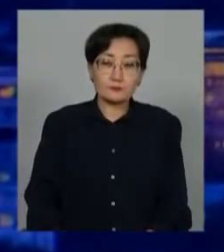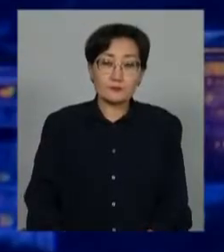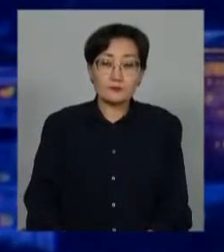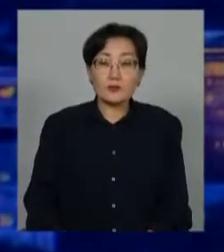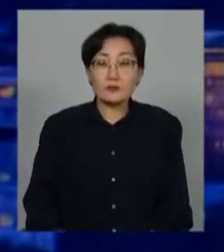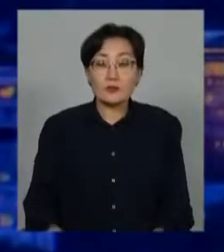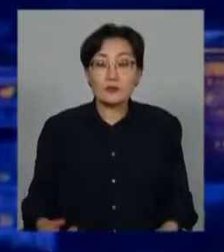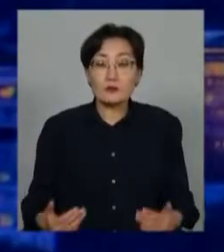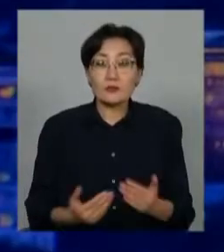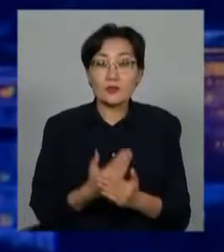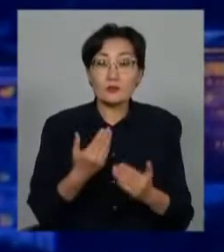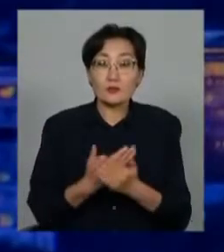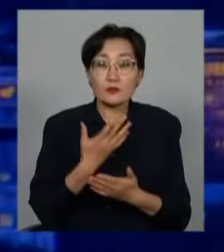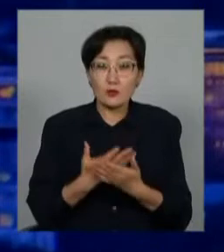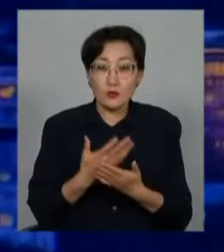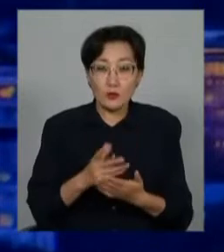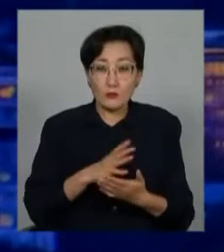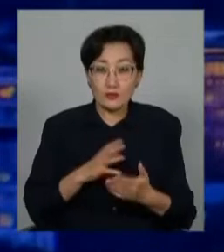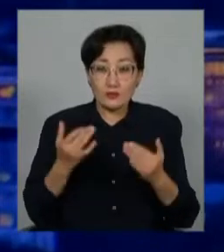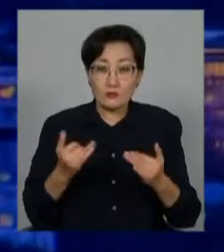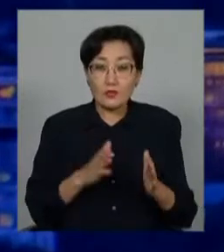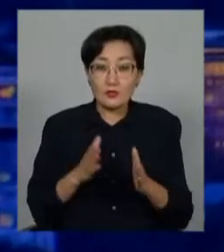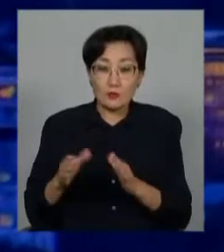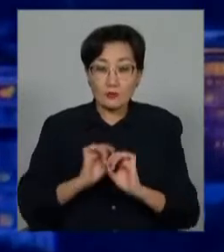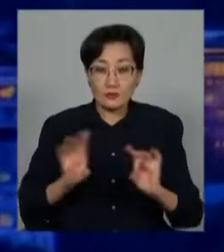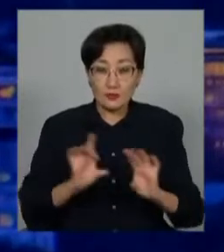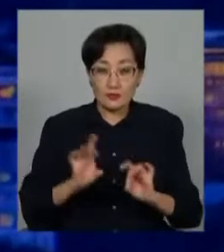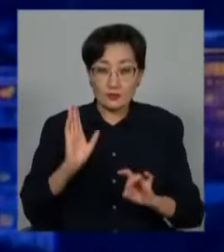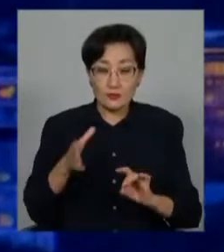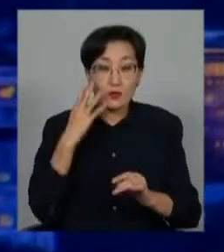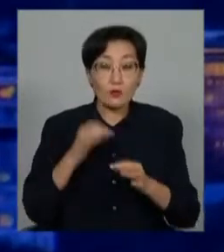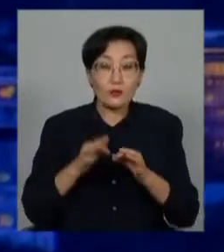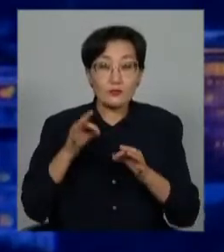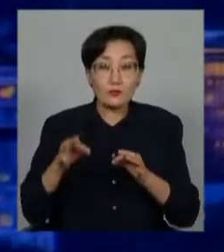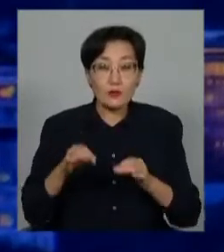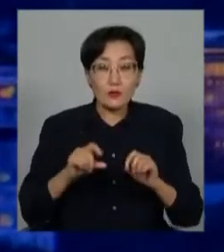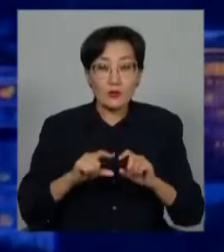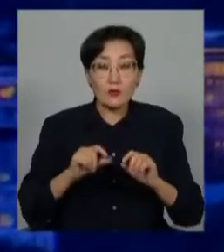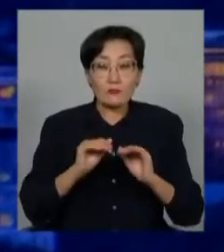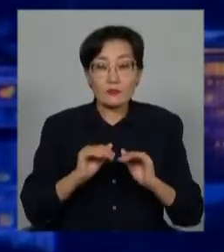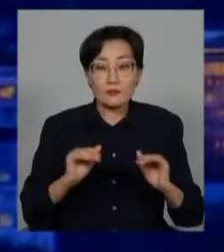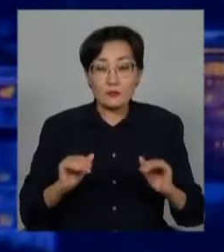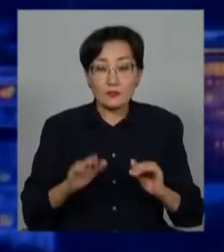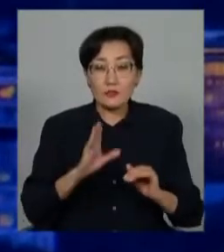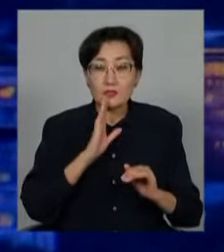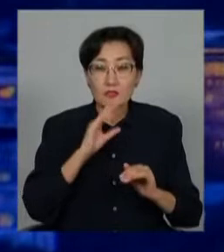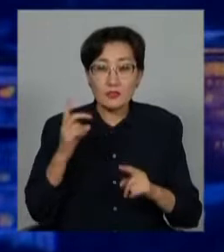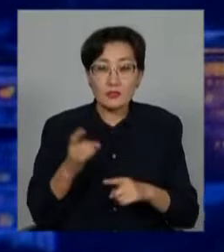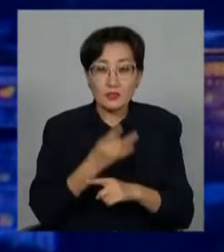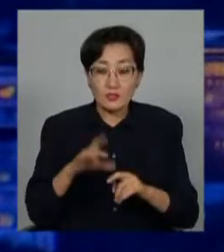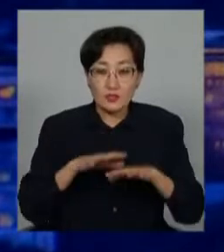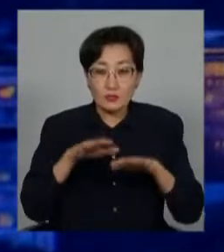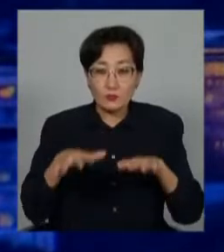Құрметті көрермен, аңдатпа айтарымызды аңғартты. Енді рет-ретмен тоқталайық. Алматы облысында мектеп жасындағы қыз балаға 2 рет